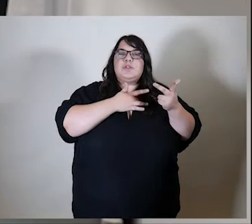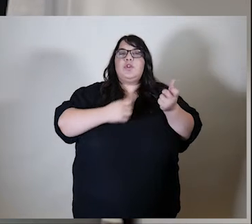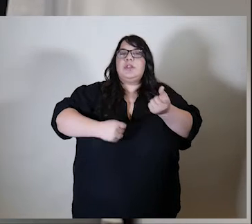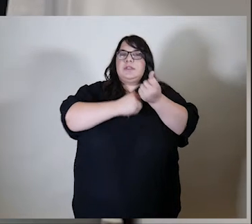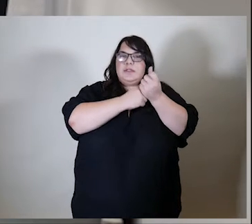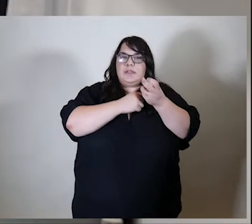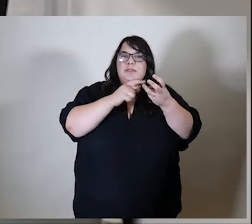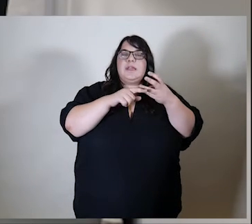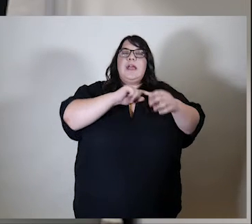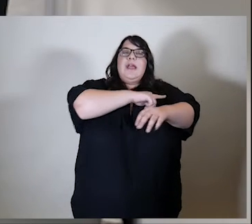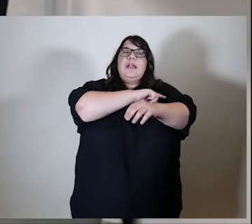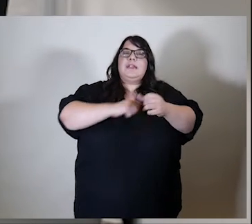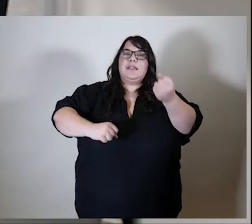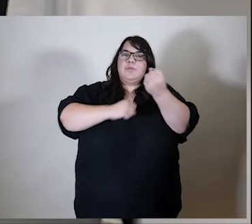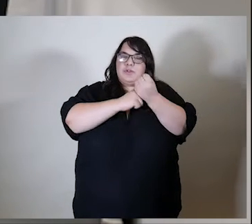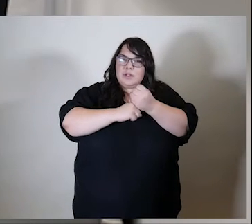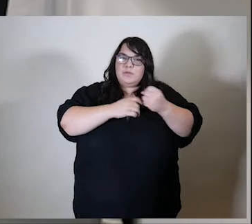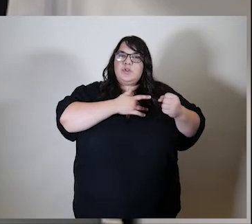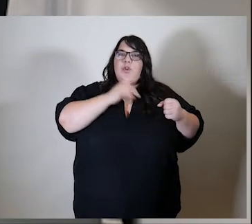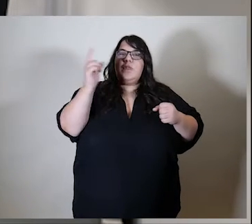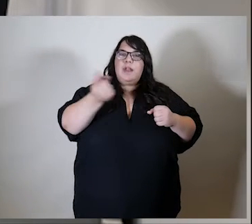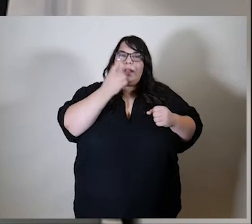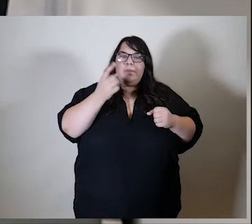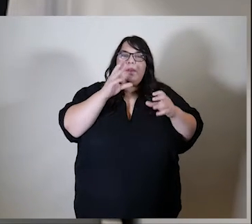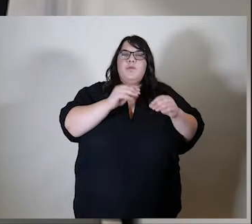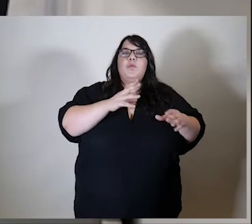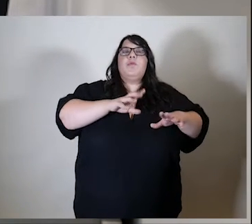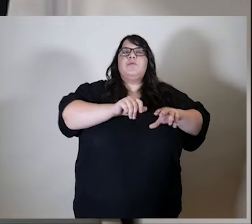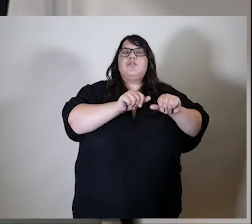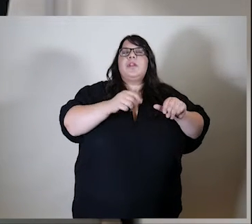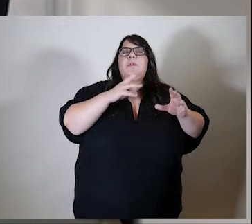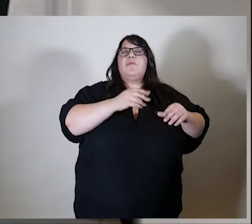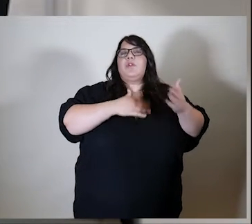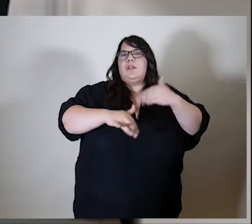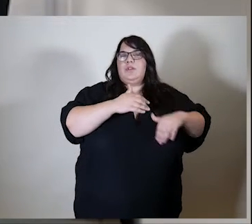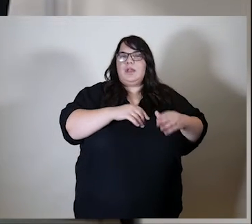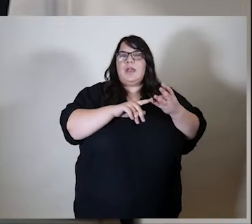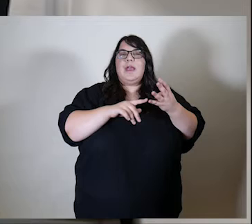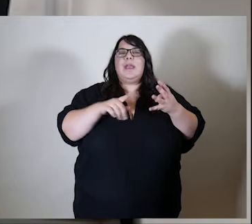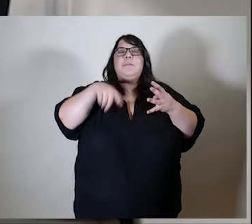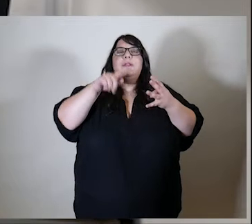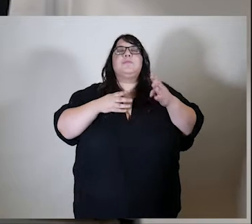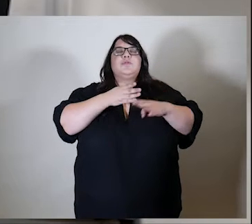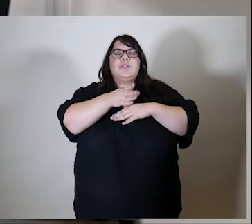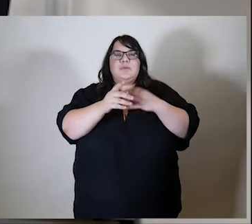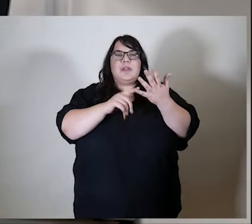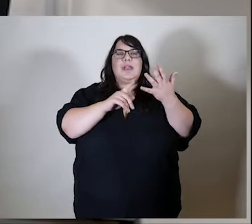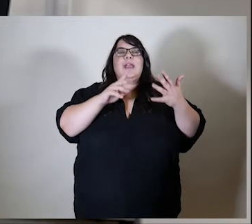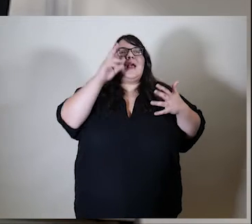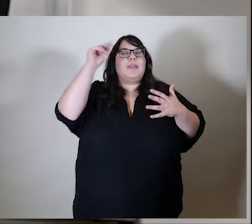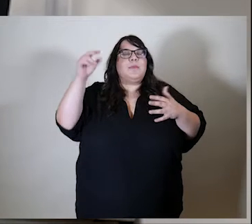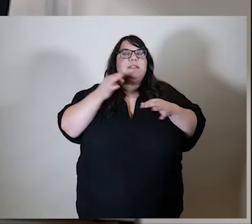ψυχολογική στήριξη, ιατρική υποστήριξη και φυσικοθεραπεία στους φοιτητές με κινητικά προβλήματα, υπηρεσίες ψηφιακής προσβασιμότητας, επαγγελματική και